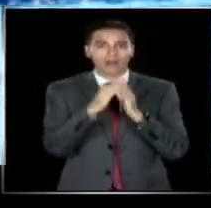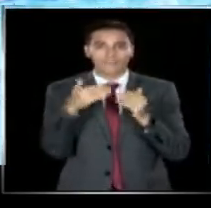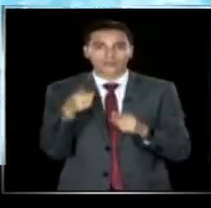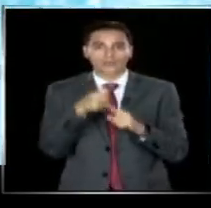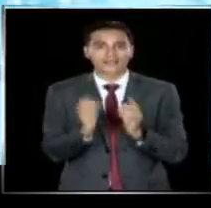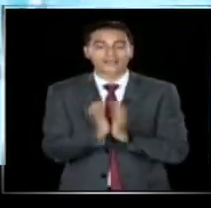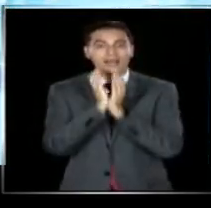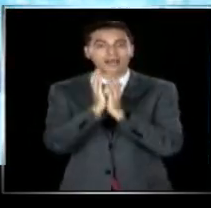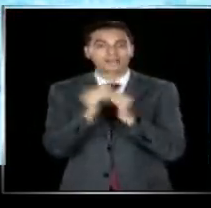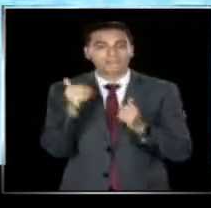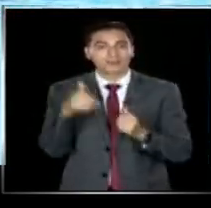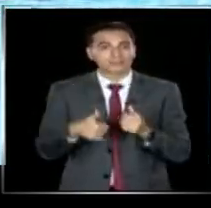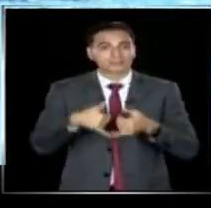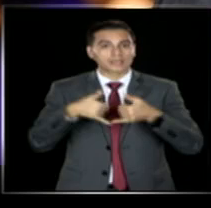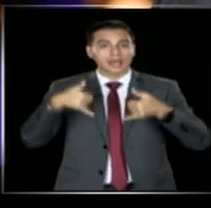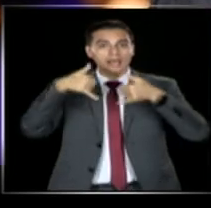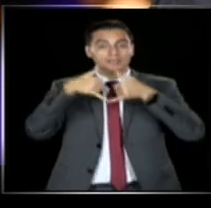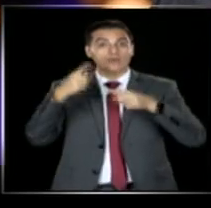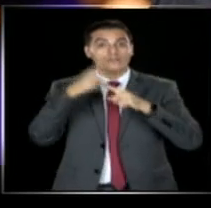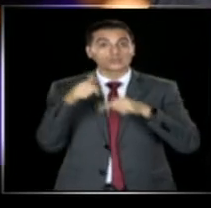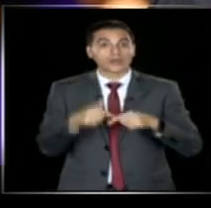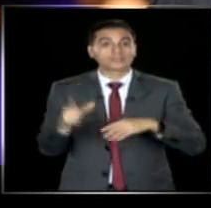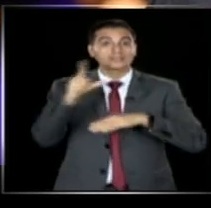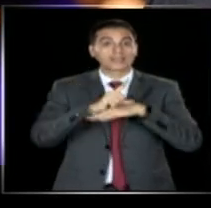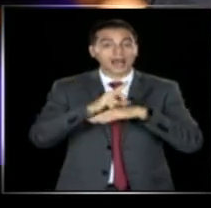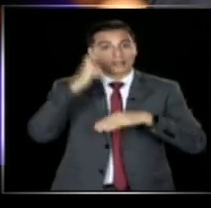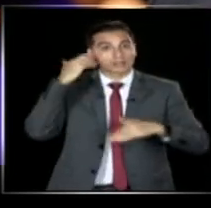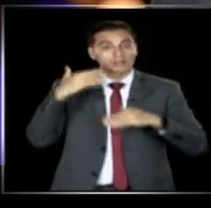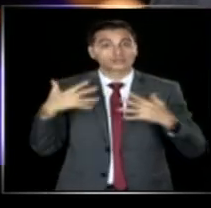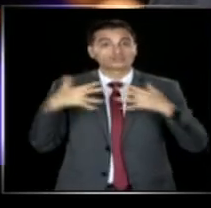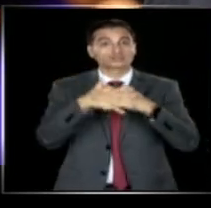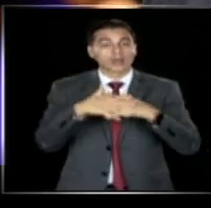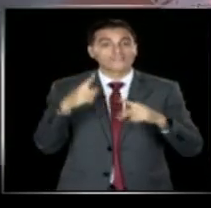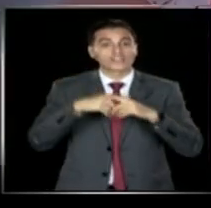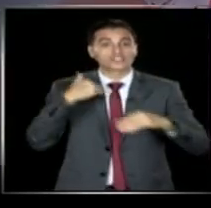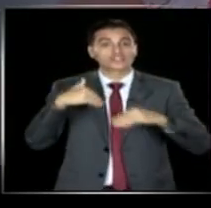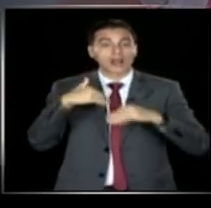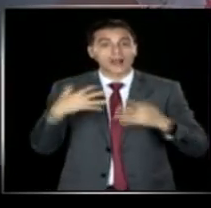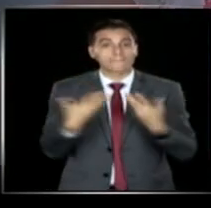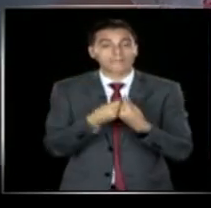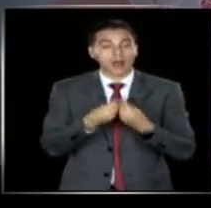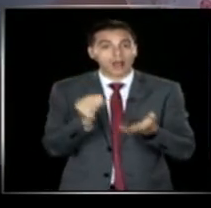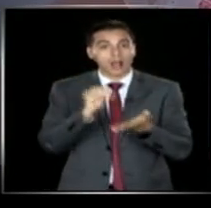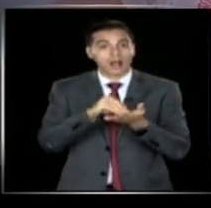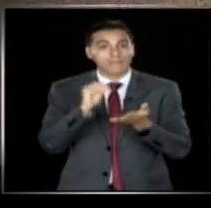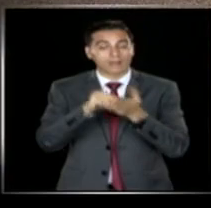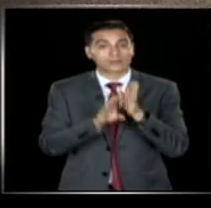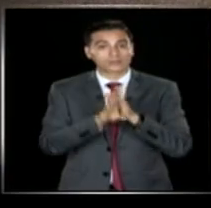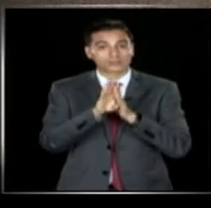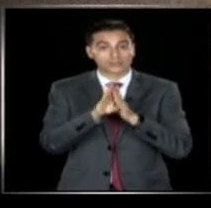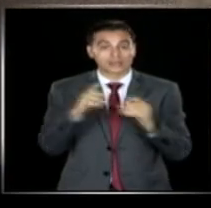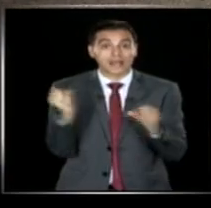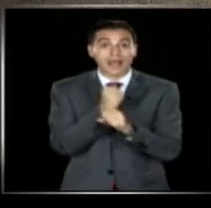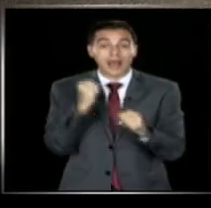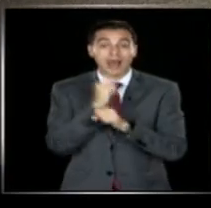بطل كاس مصر، منضم دلوقتي في اتحاد الاعاقات الذهنية واتحاد الشلل الدماغي. دور الأهل مع أولادنا